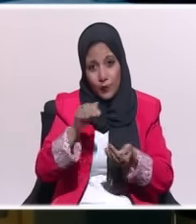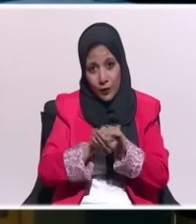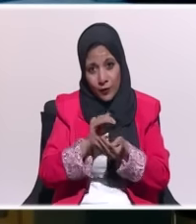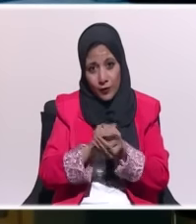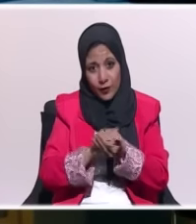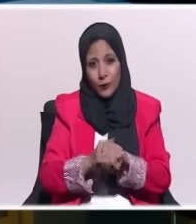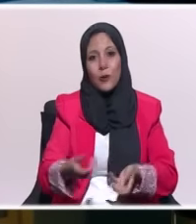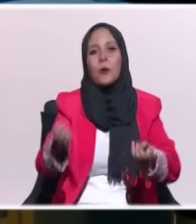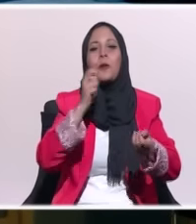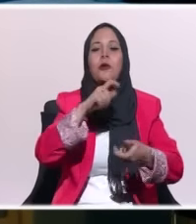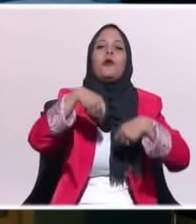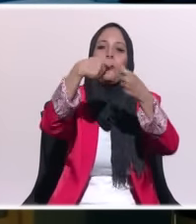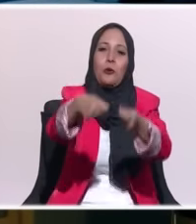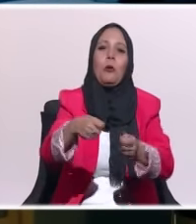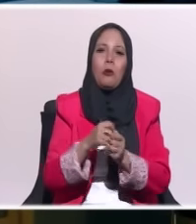العمره؟ وصرفتها عليا.